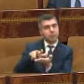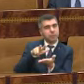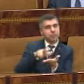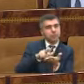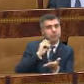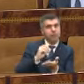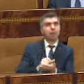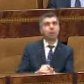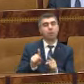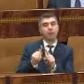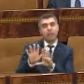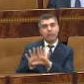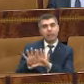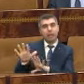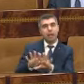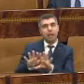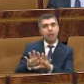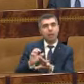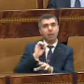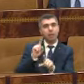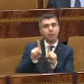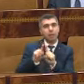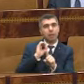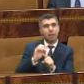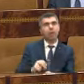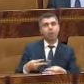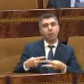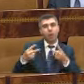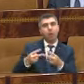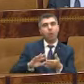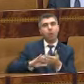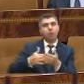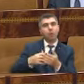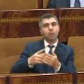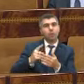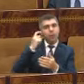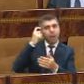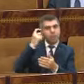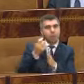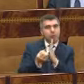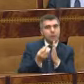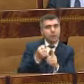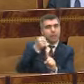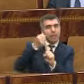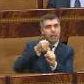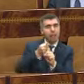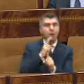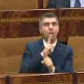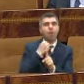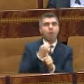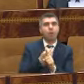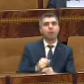وعن التدابير التي ستتخذونها لتنفيذ تصوركم للعمل الحكومي